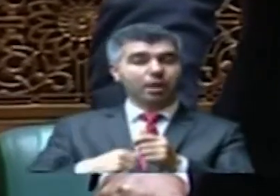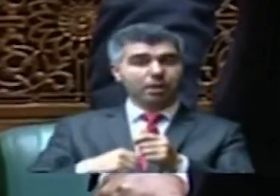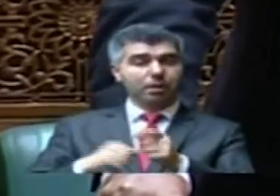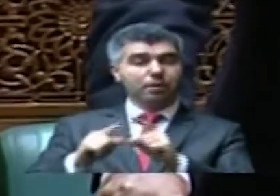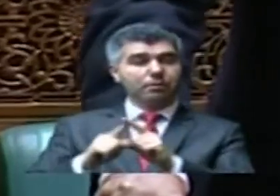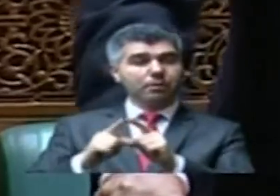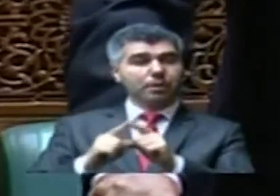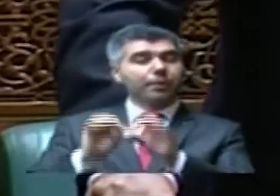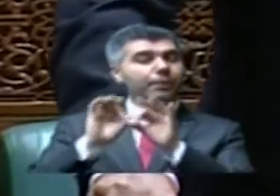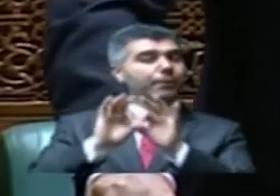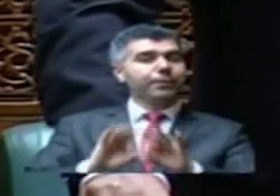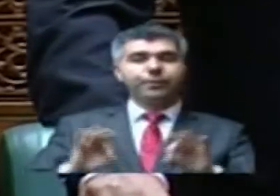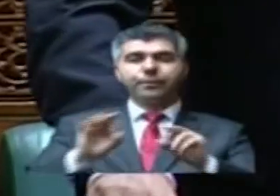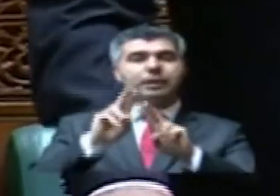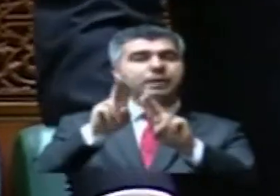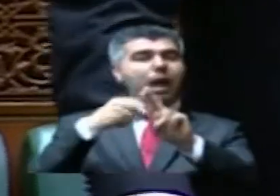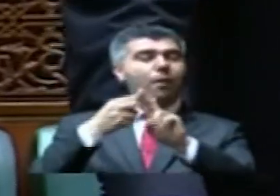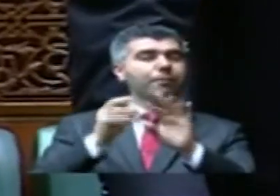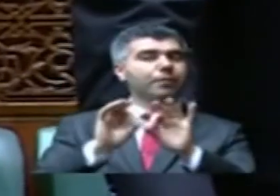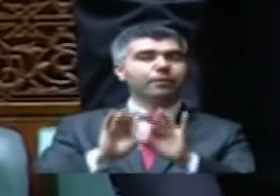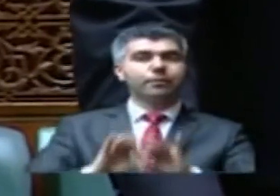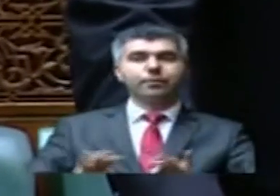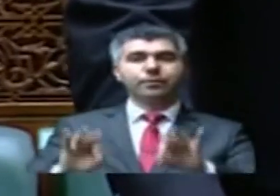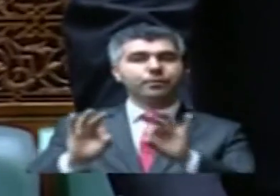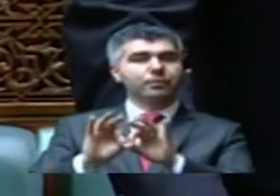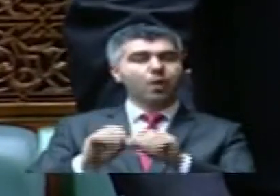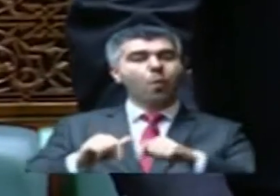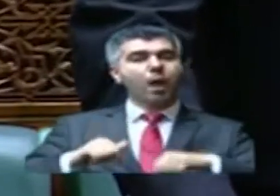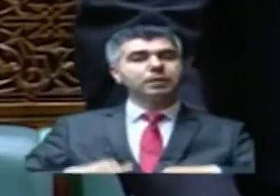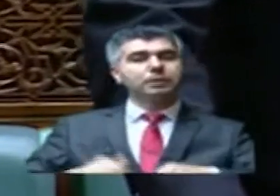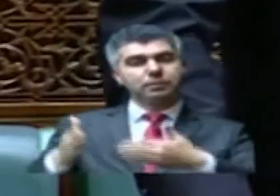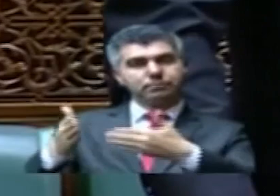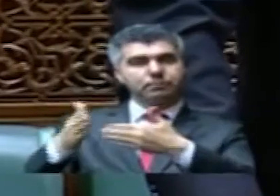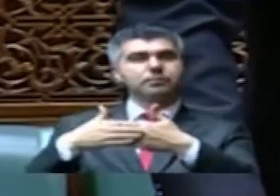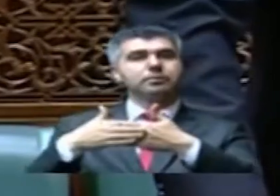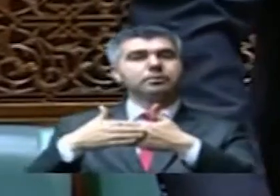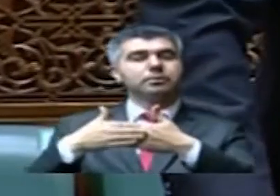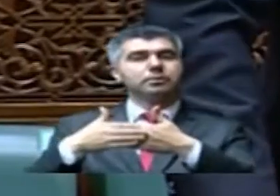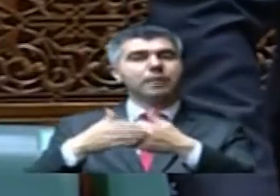الويندايا، لحد الساعة ما كاينش. السيد الوزير ساد البيبان،